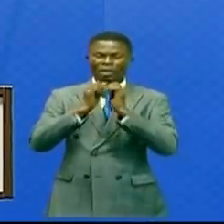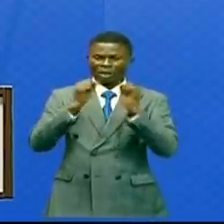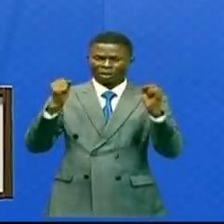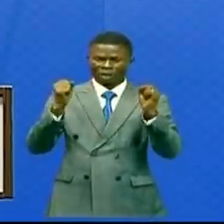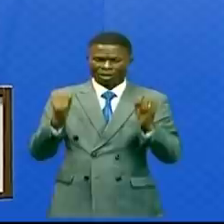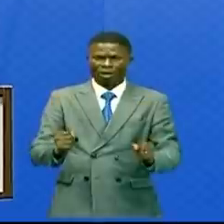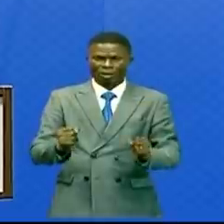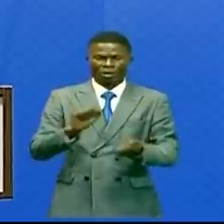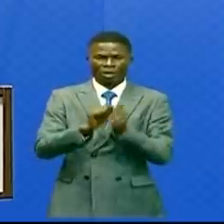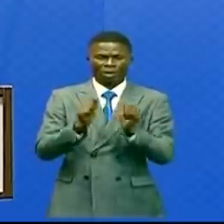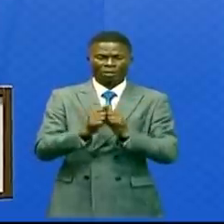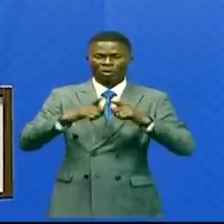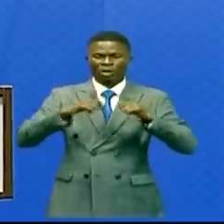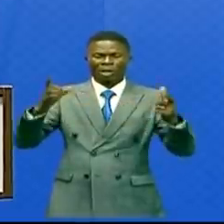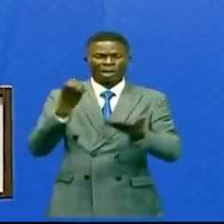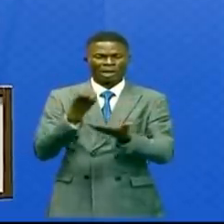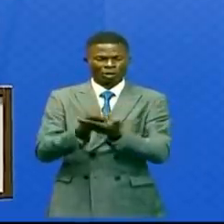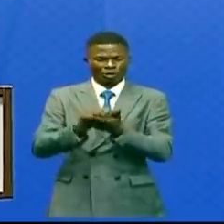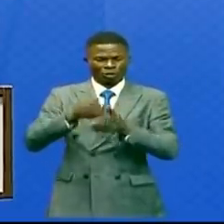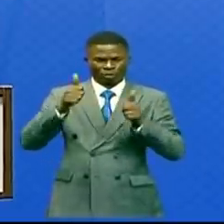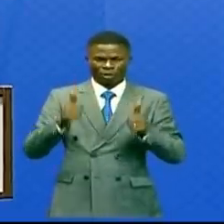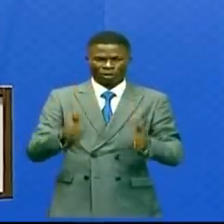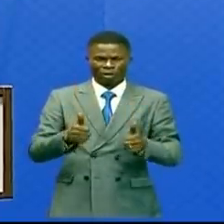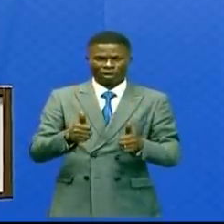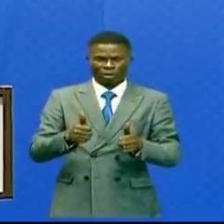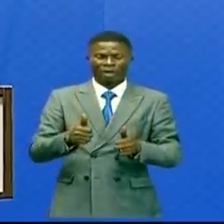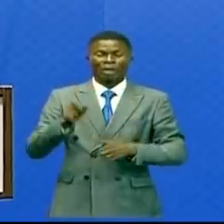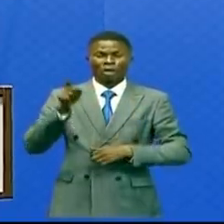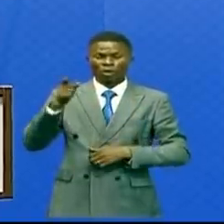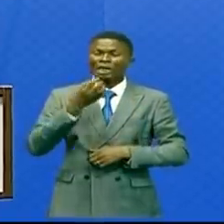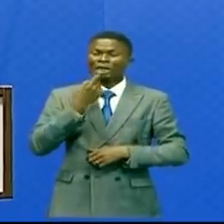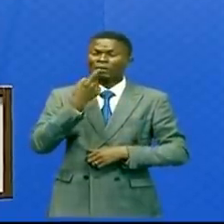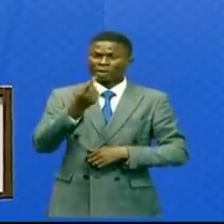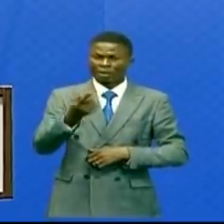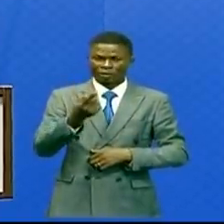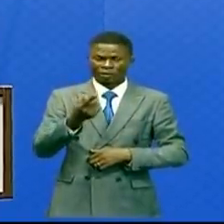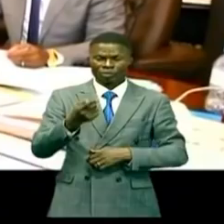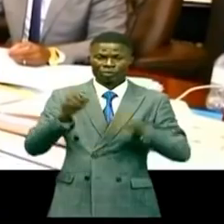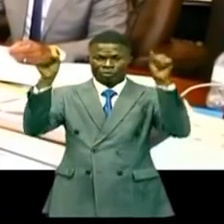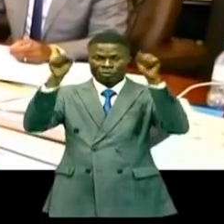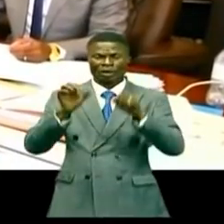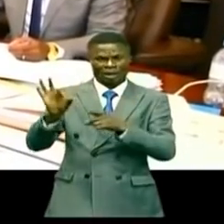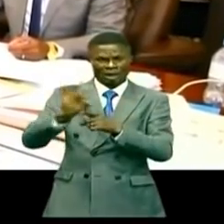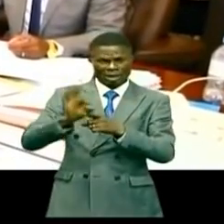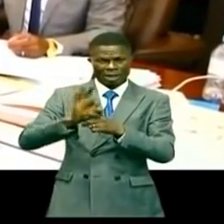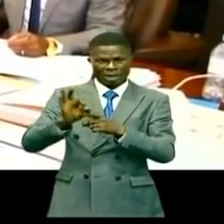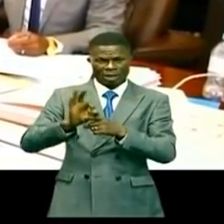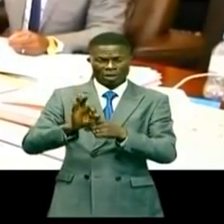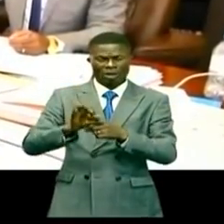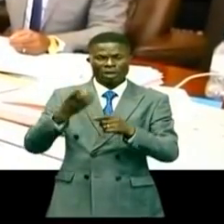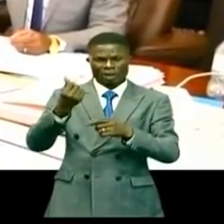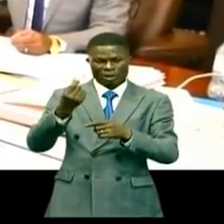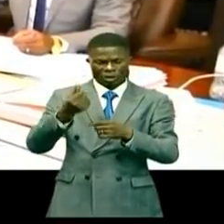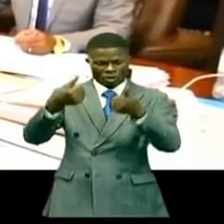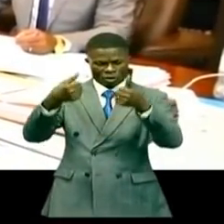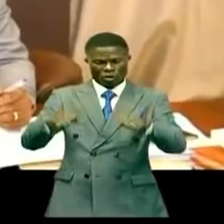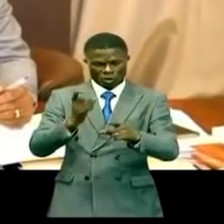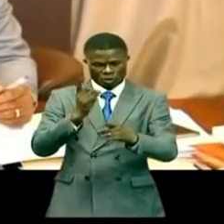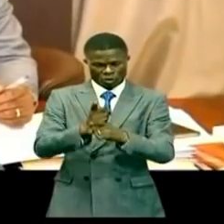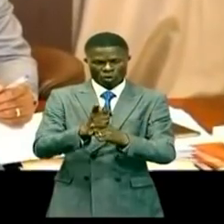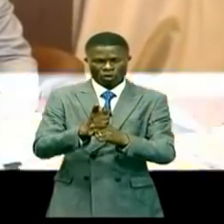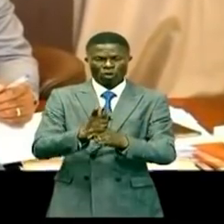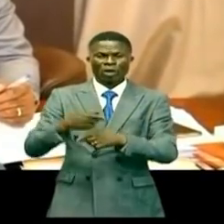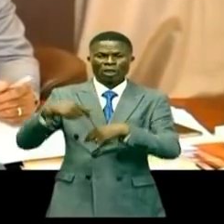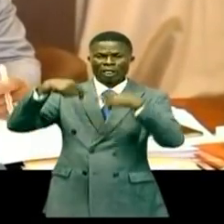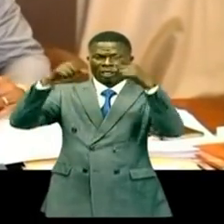du cadre macroéconomique. Elle a indiqué que les rythmes de formation de prix demeurent sous contrôle depuis les débuts de